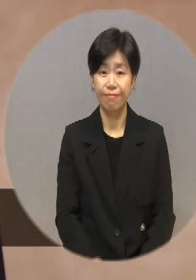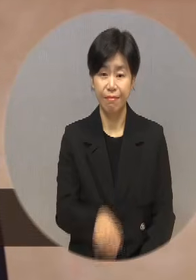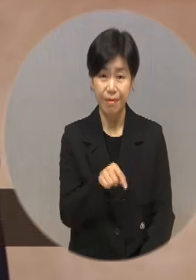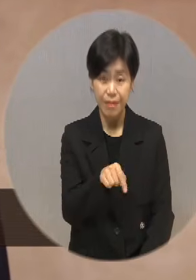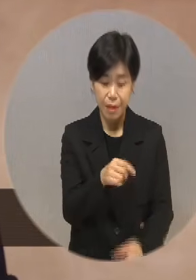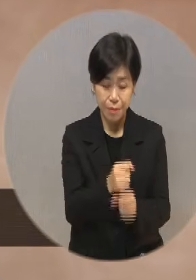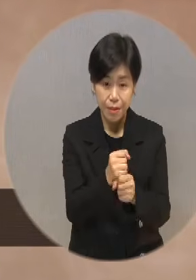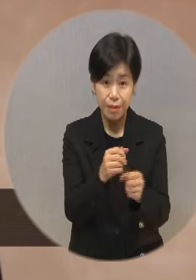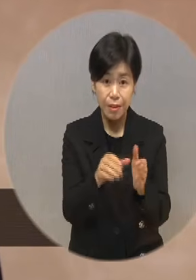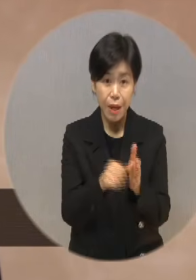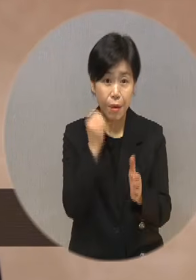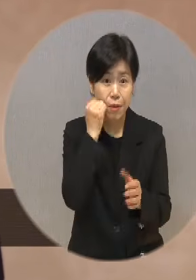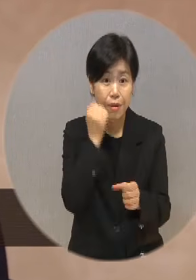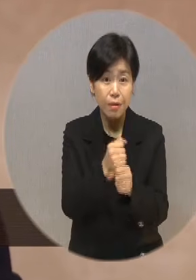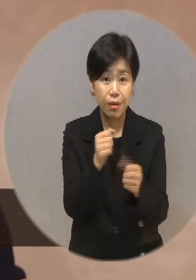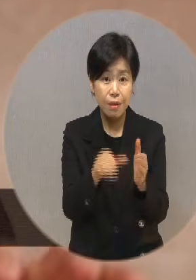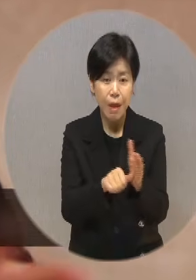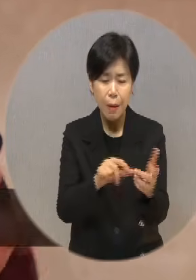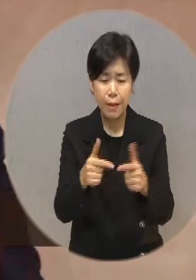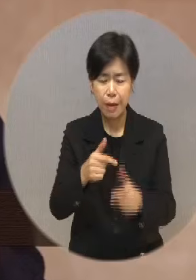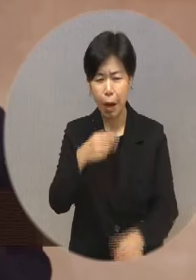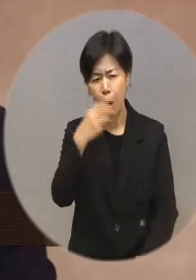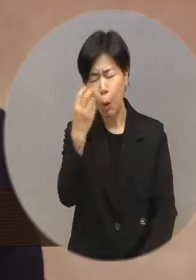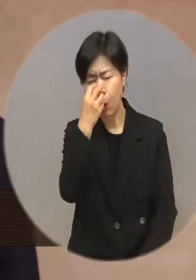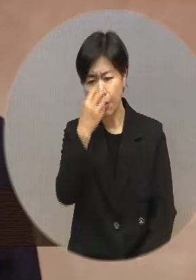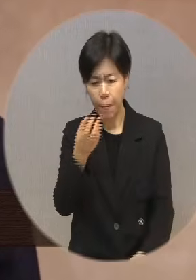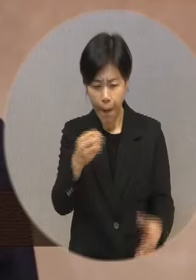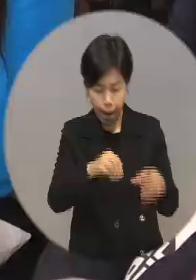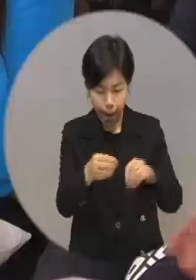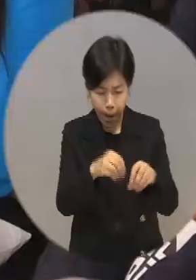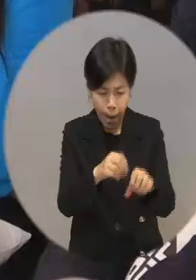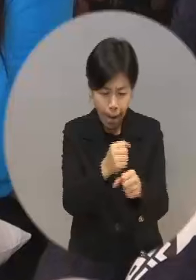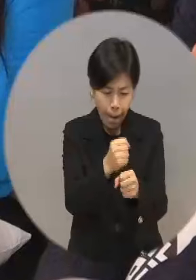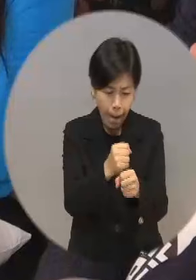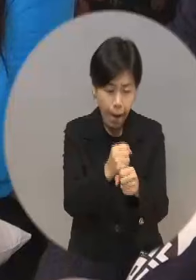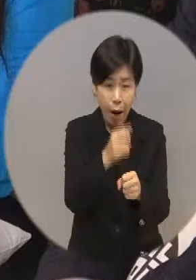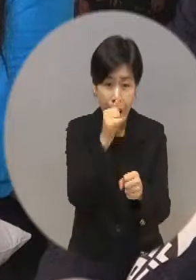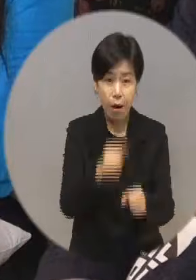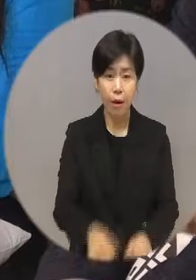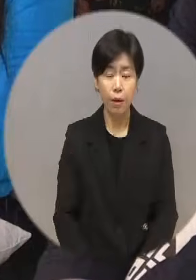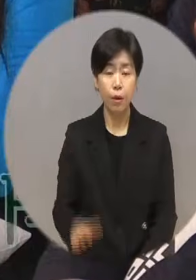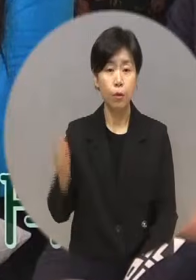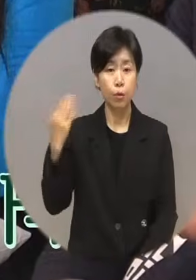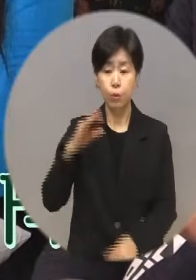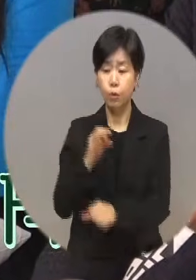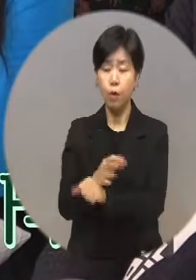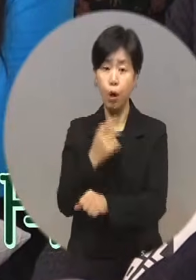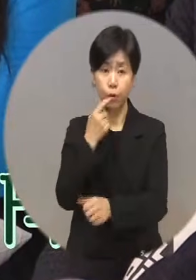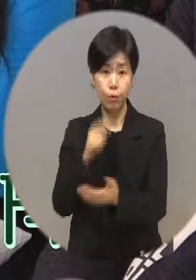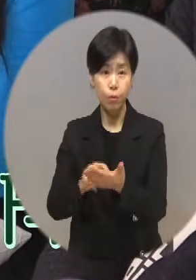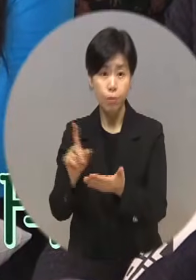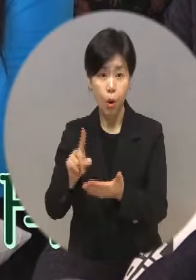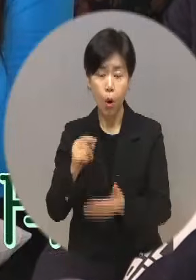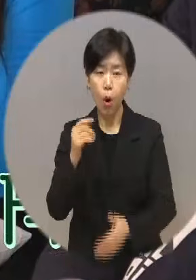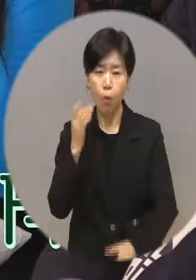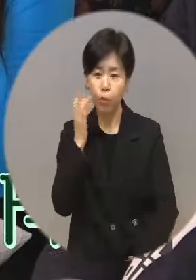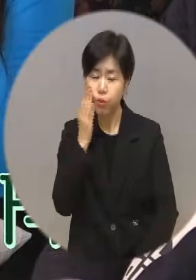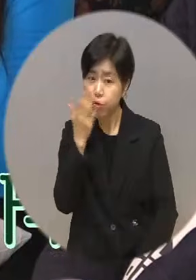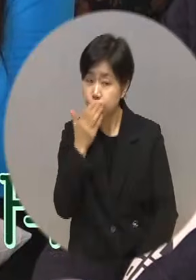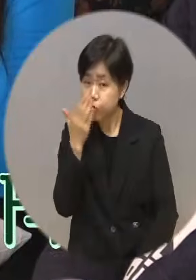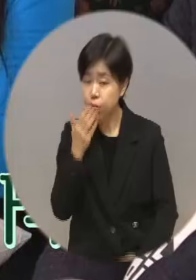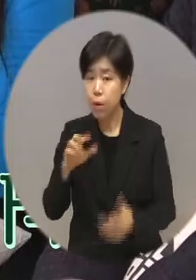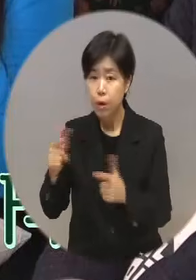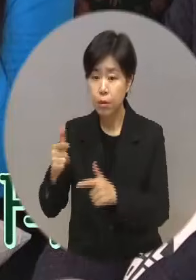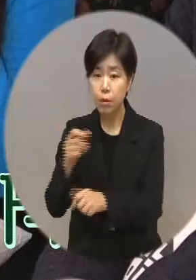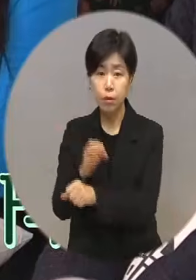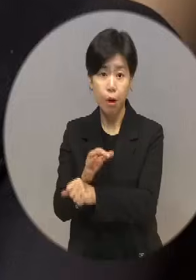거예요. 그러다 보니까 그 고급 재료의 품귀 현상이 일어나고 요즘이야 쉽게 구할 수 있는 꿀이라든지 그런 것들이 그 당시는 진짜